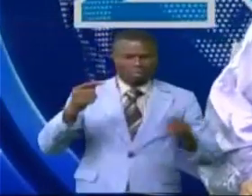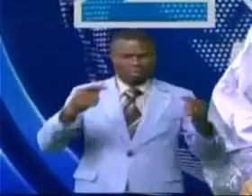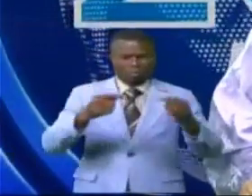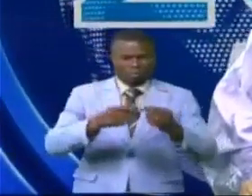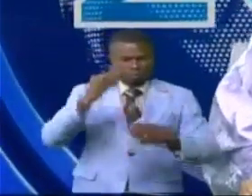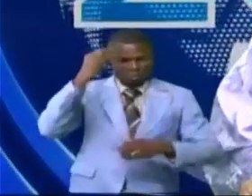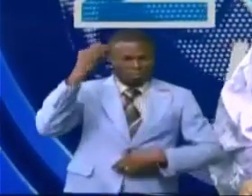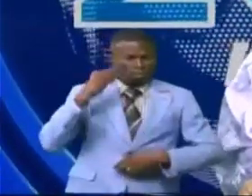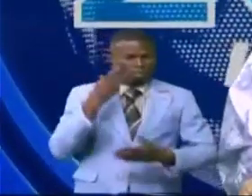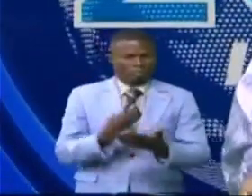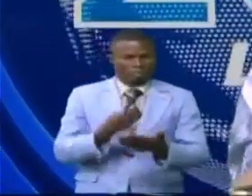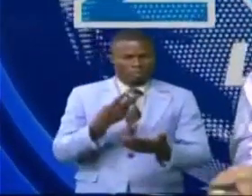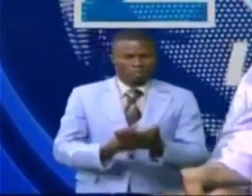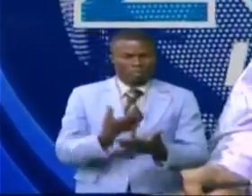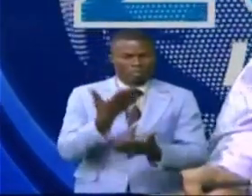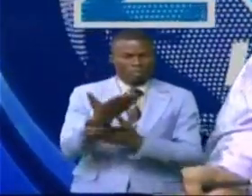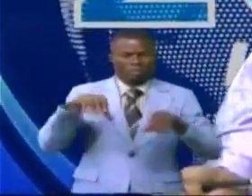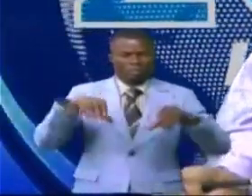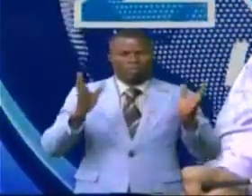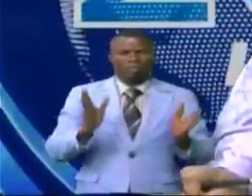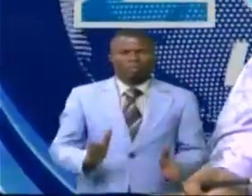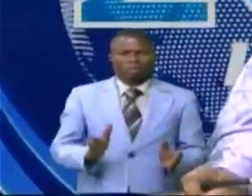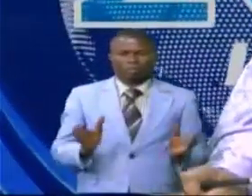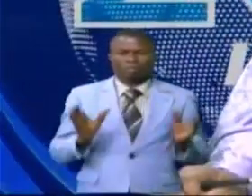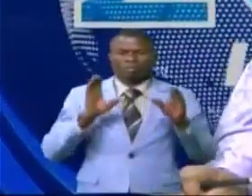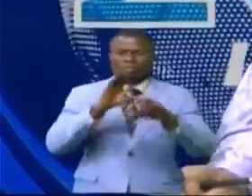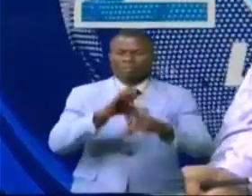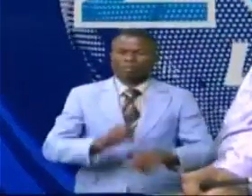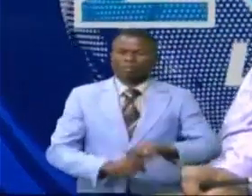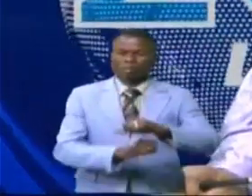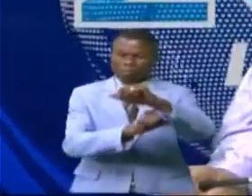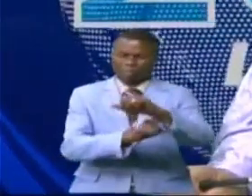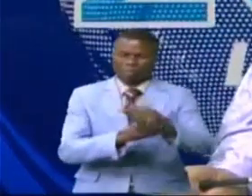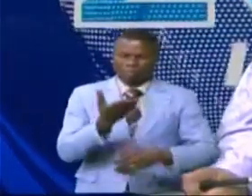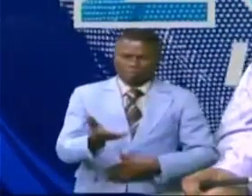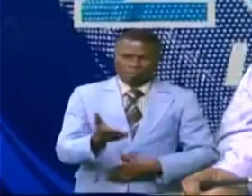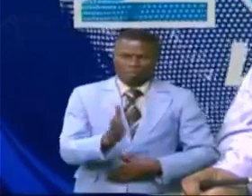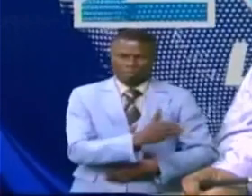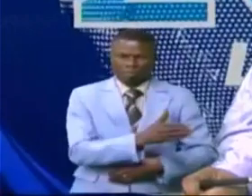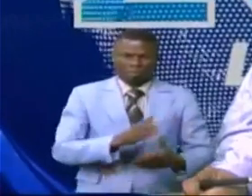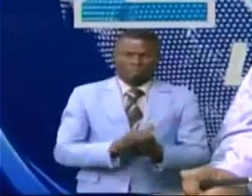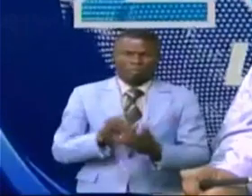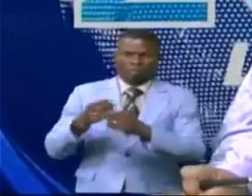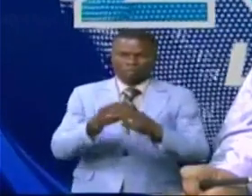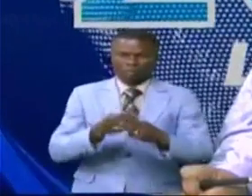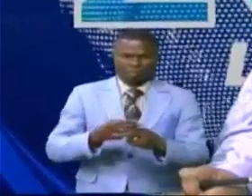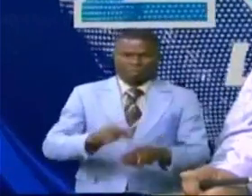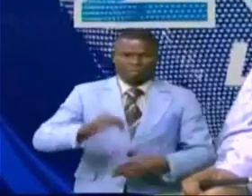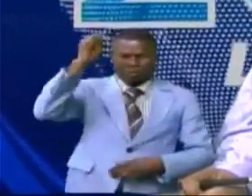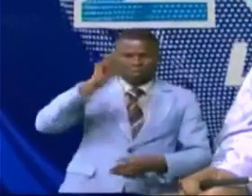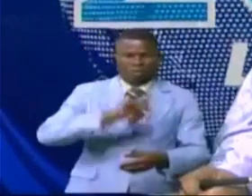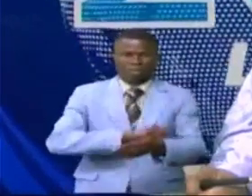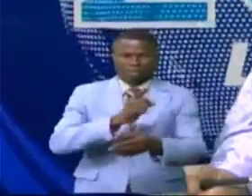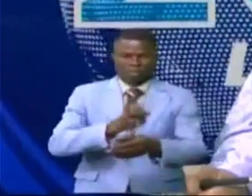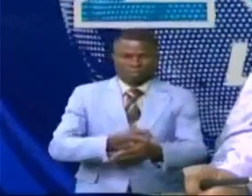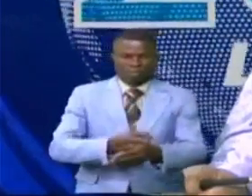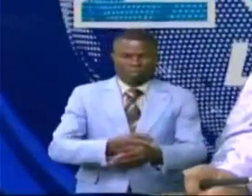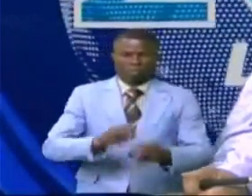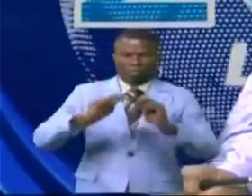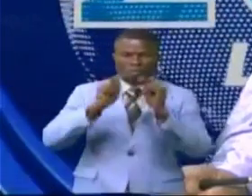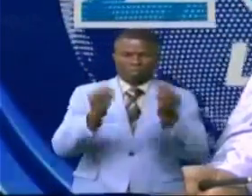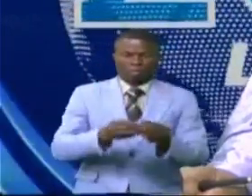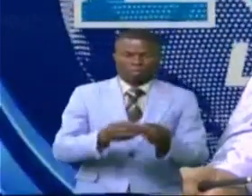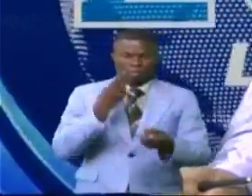ministre des Sports appelle les Congolais à faire le 12e homme. Sécurité dans le Nord Kivu. Une mission d'inspection